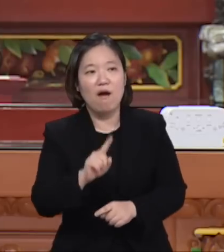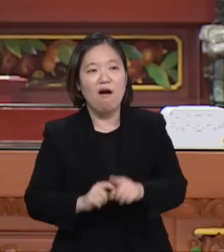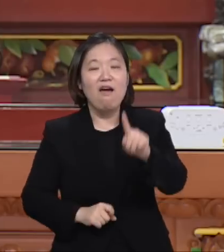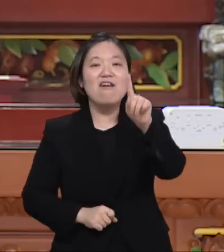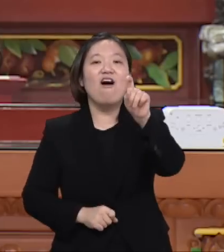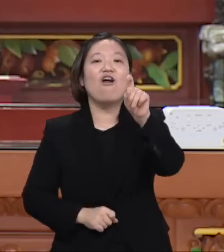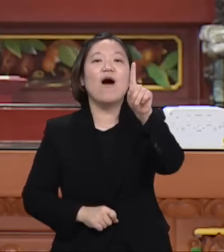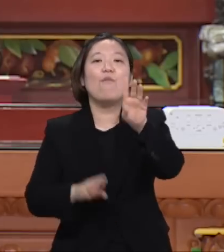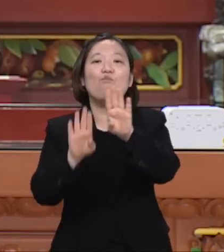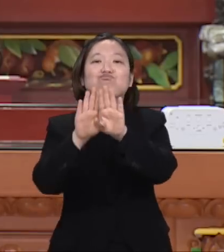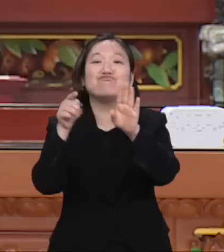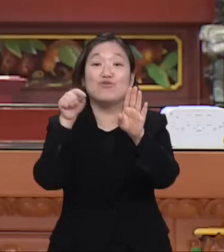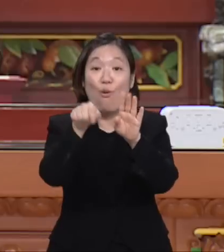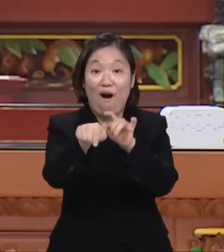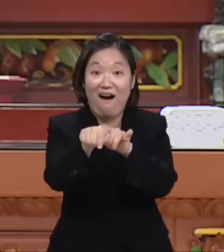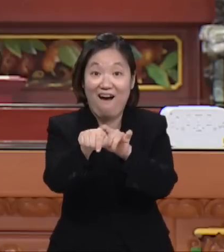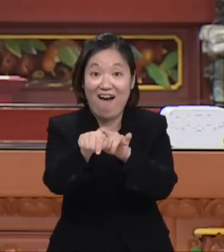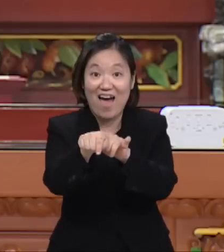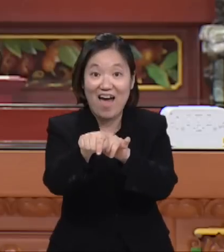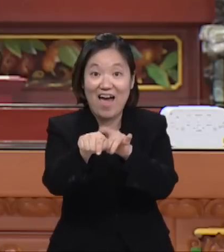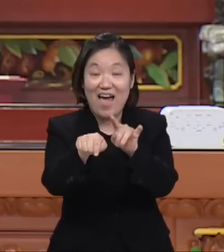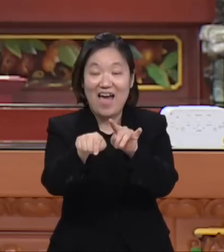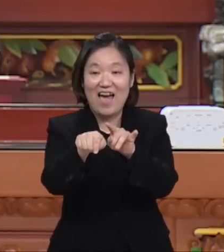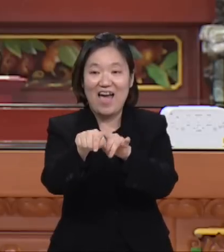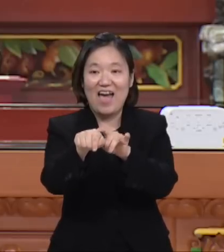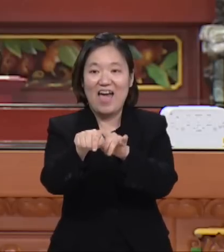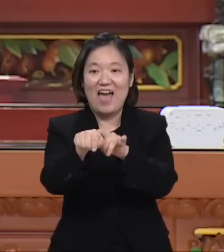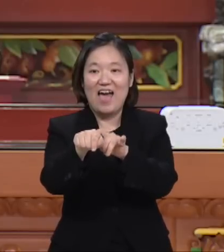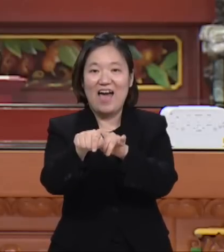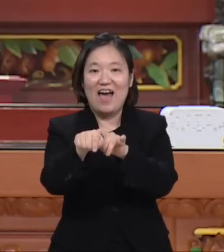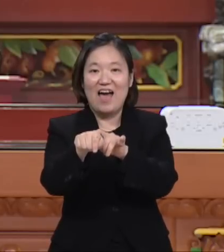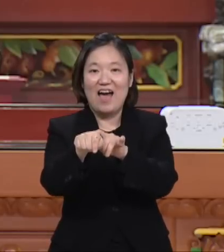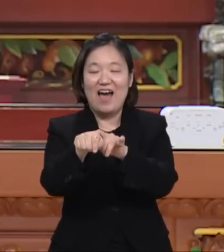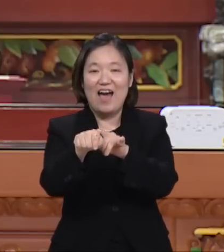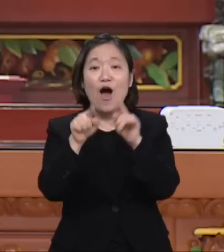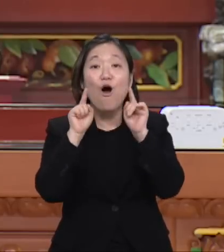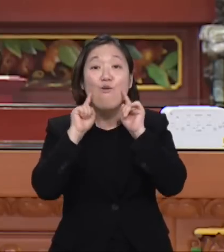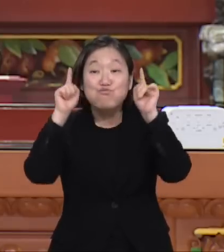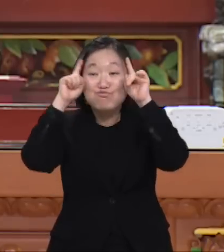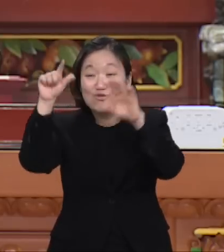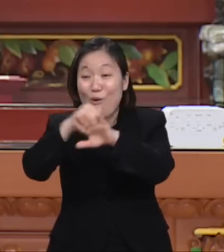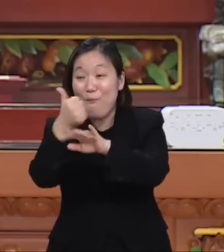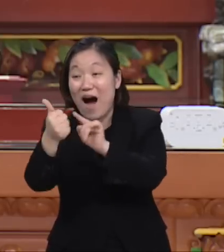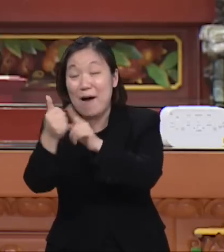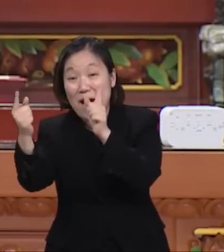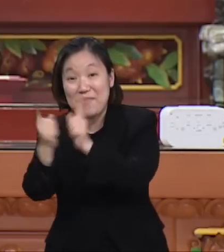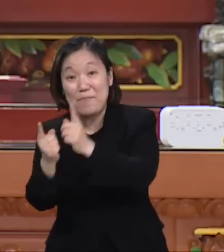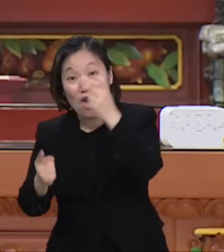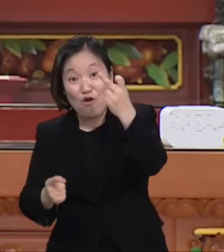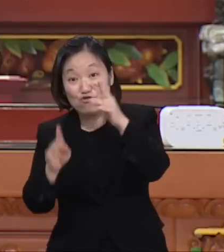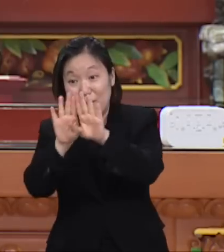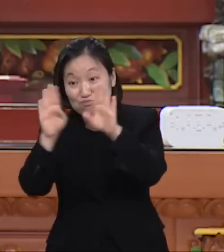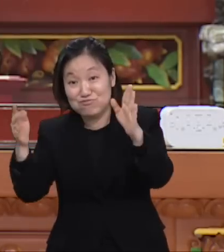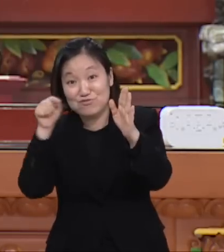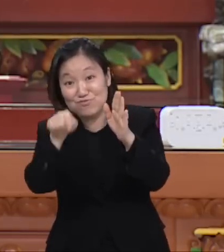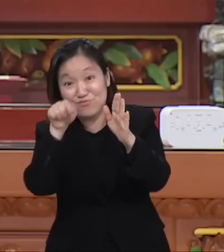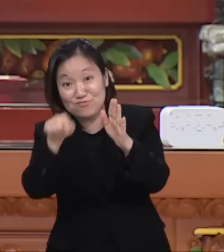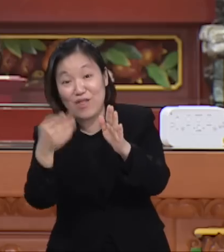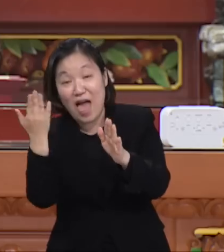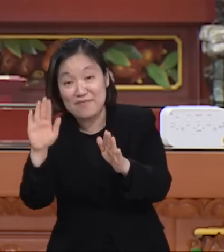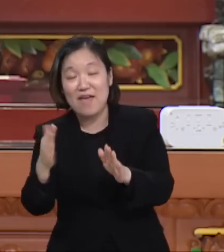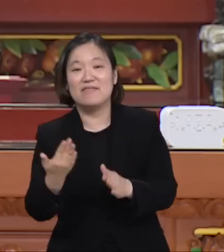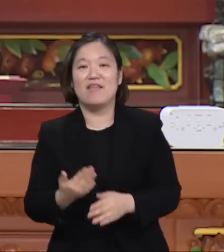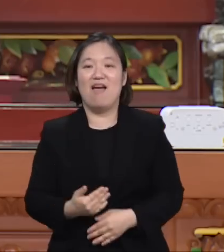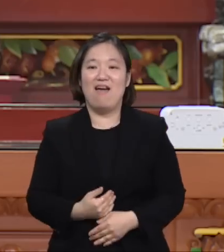문을 통과했대요 아까 문 몇 개를 통과해야 된다고 했어요 12개 다행히 안 까먹었네요 11번째